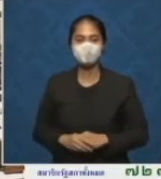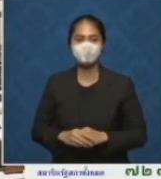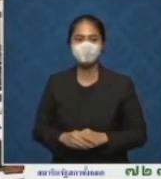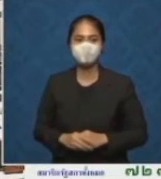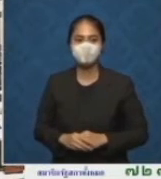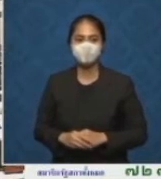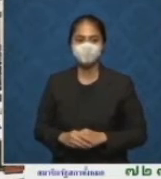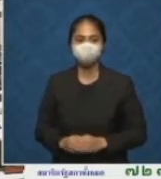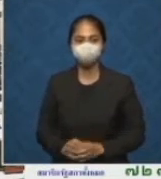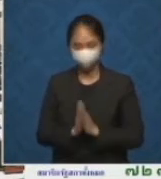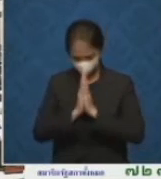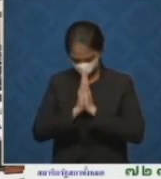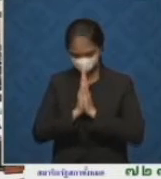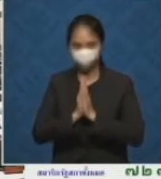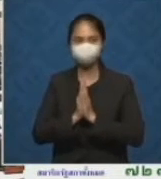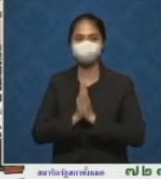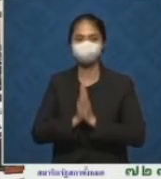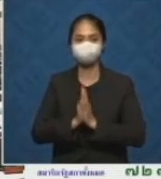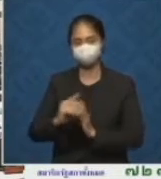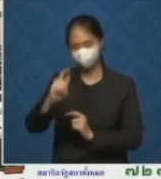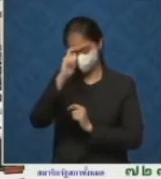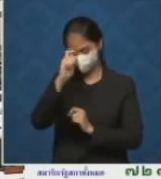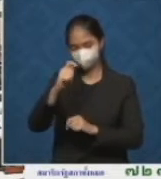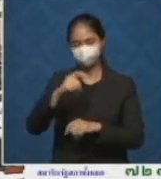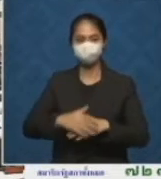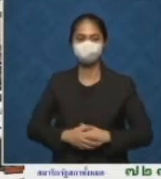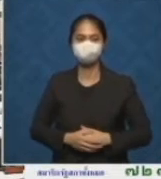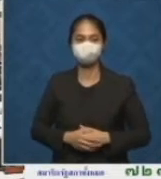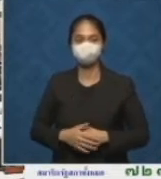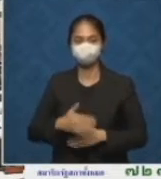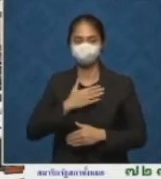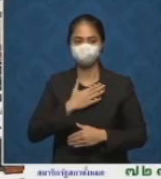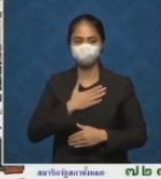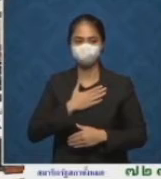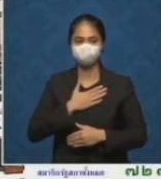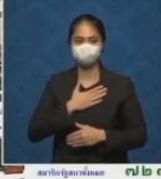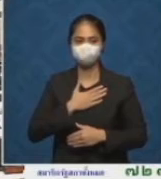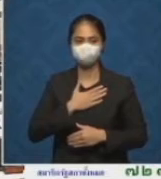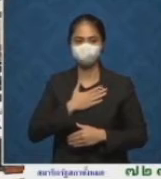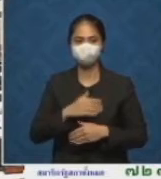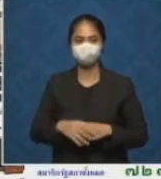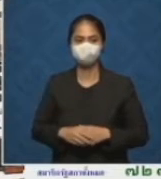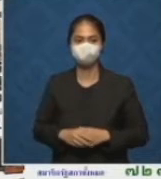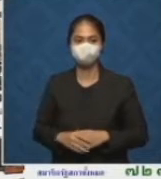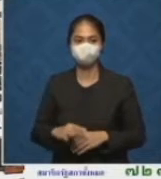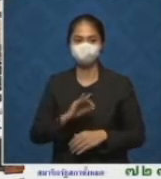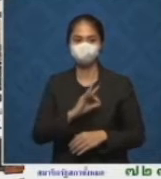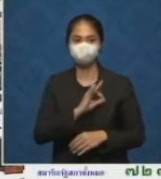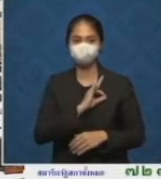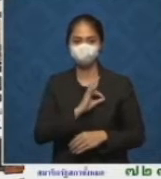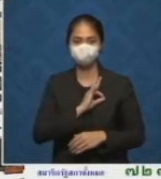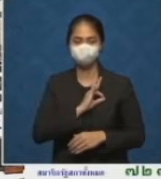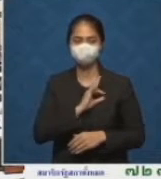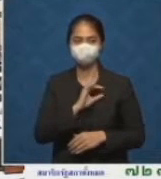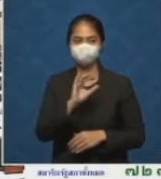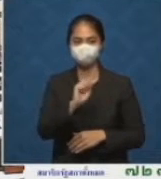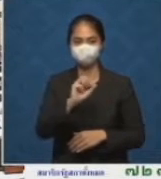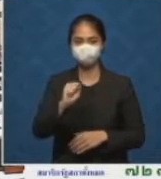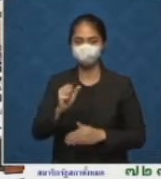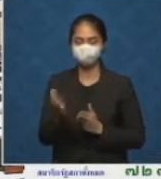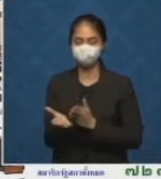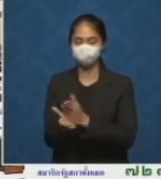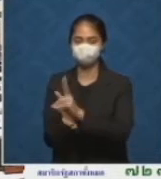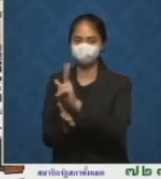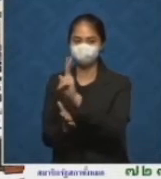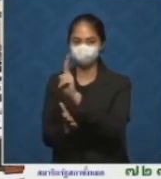กราบเรียนท่านประธานรัฐสภาที่เคารพกับผมนายวิวัฒนินวัชรมณีสมาชิกสภาผู้แทนราษฎรเขต2